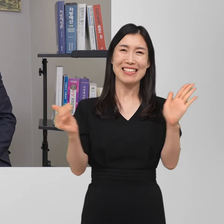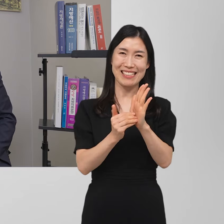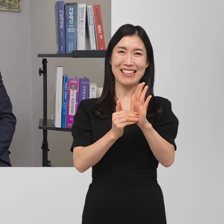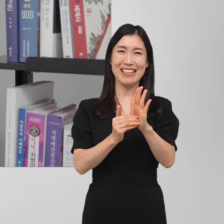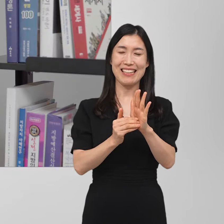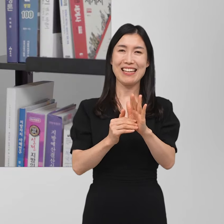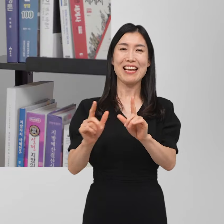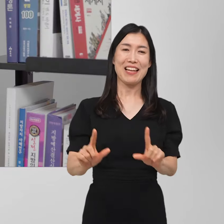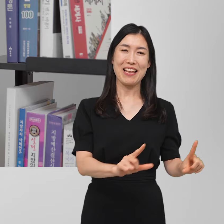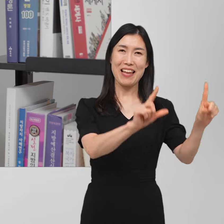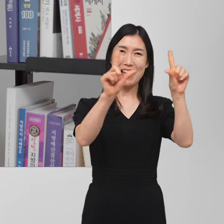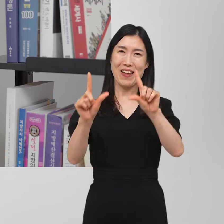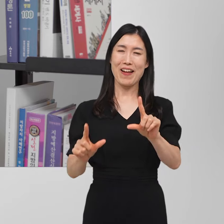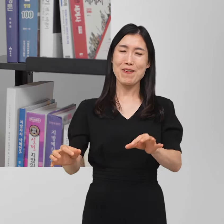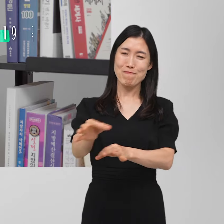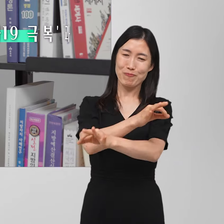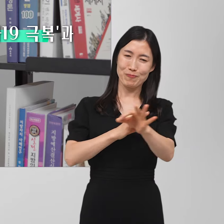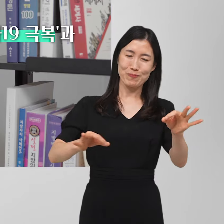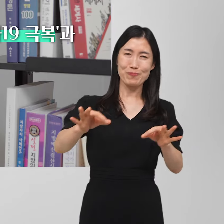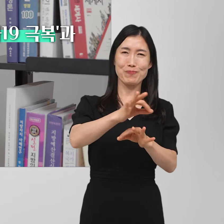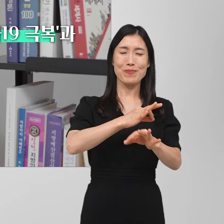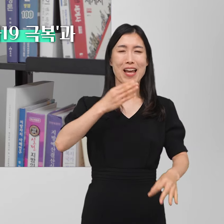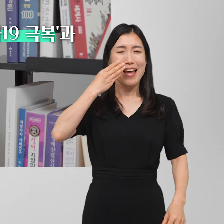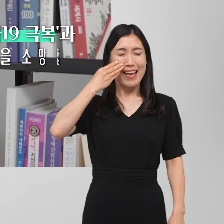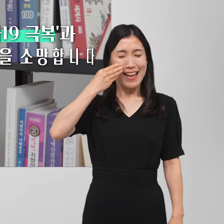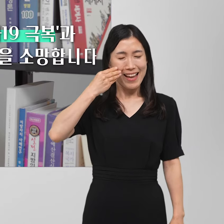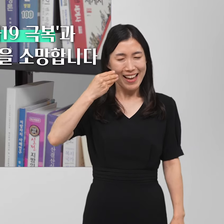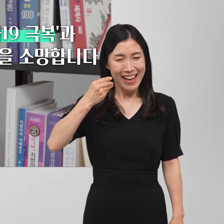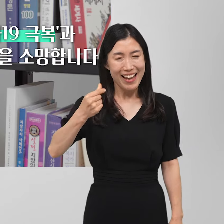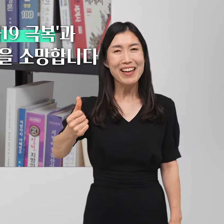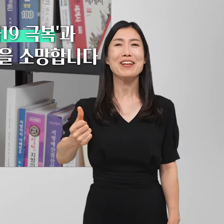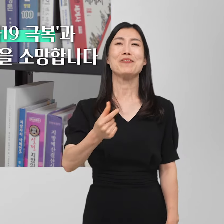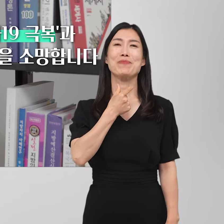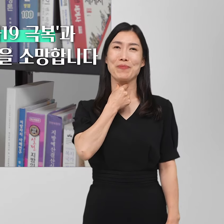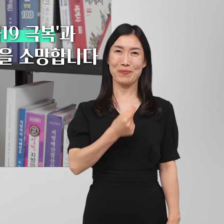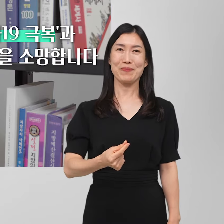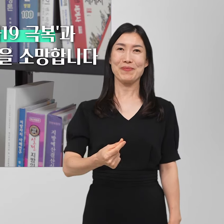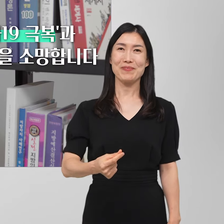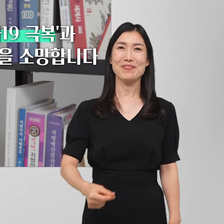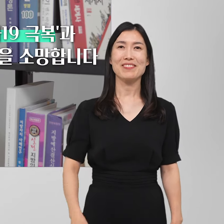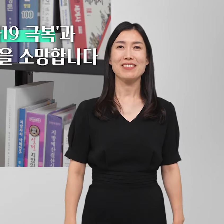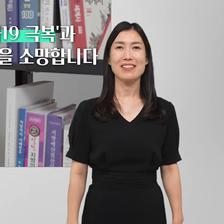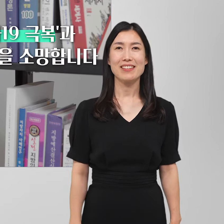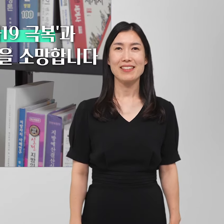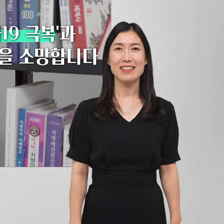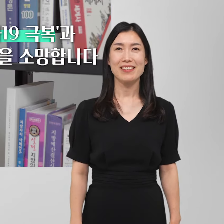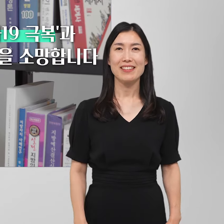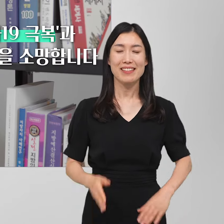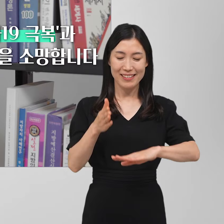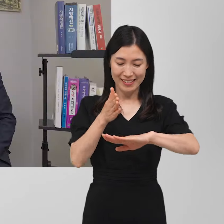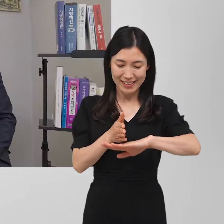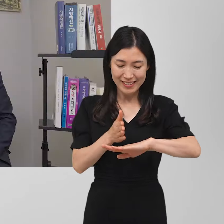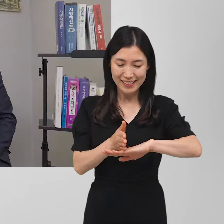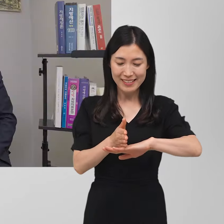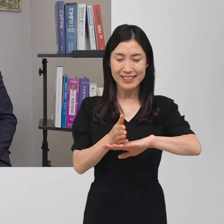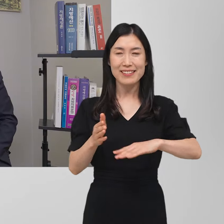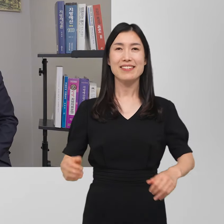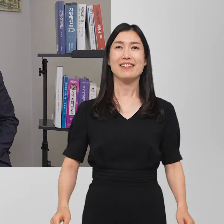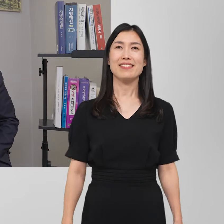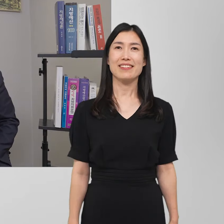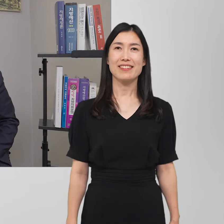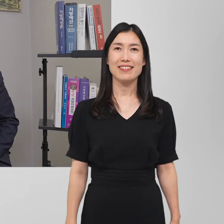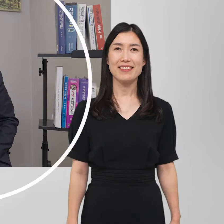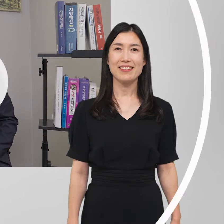때문에 이번 추경이 코로나19를 조기에 극복하고 민생을 회복하는 데 도움이 되었으면 좋겠습니다.